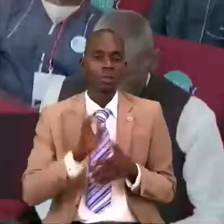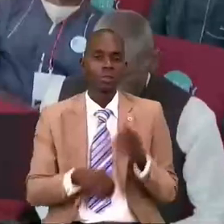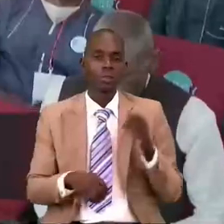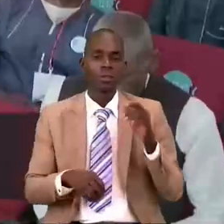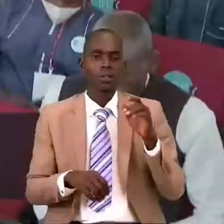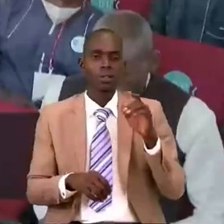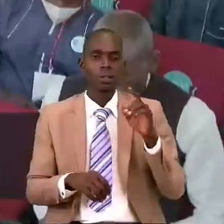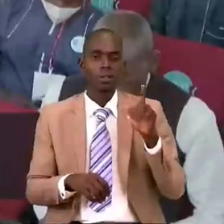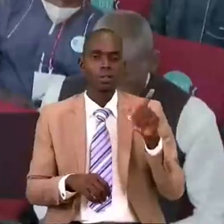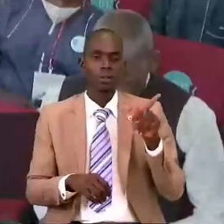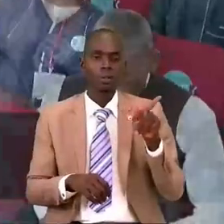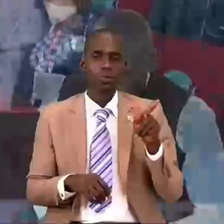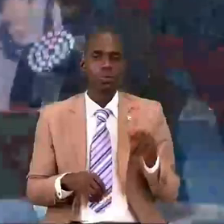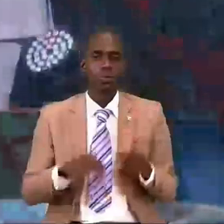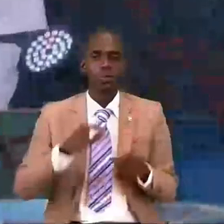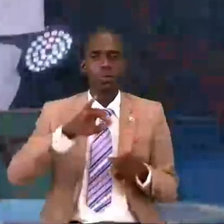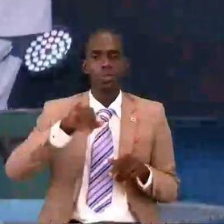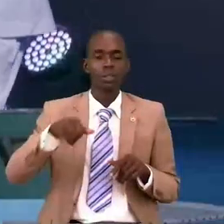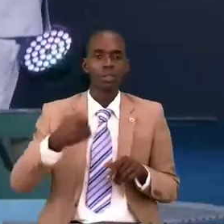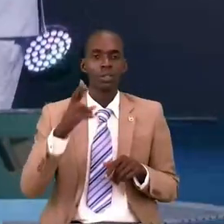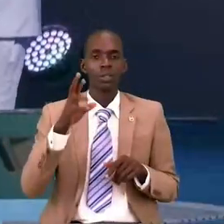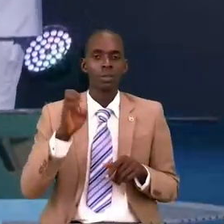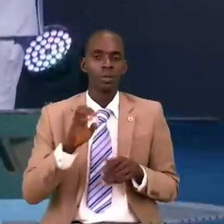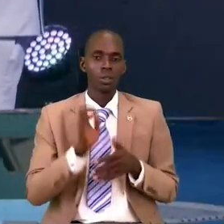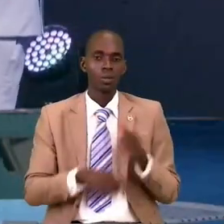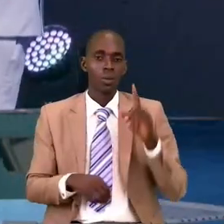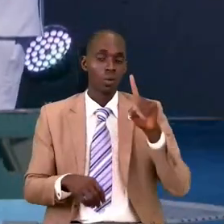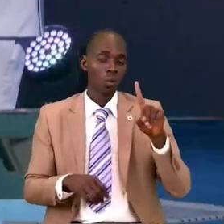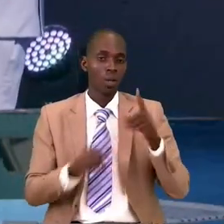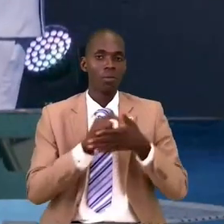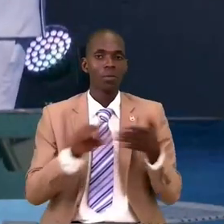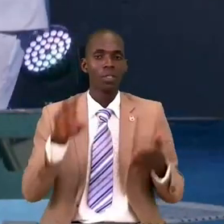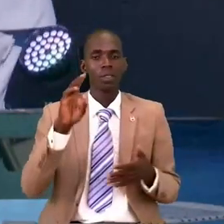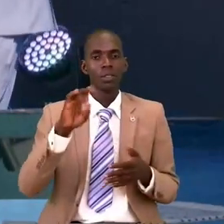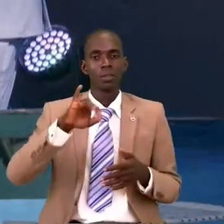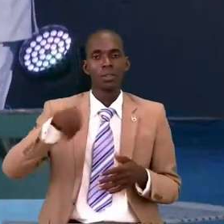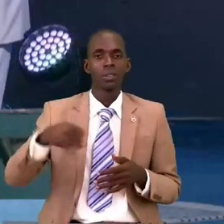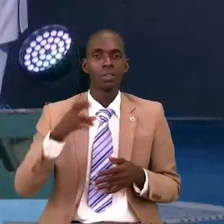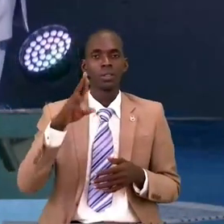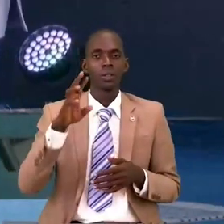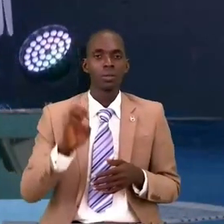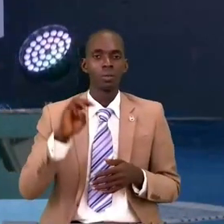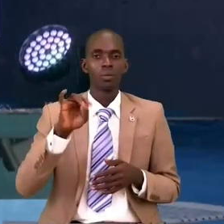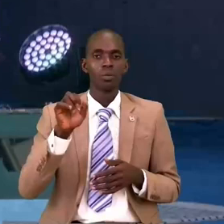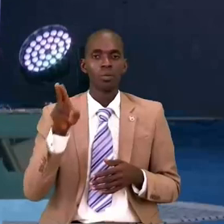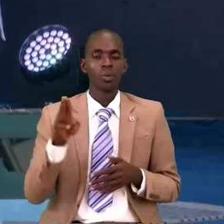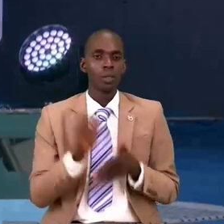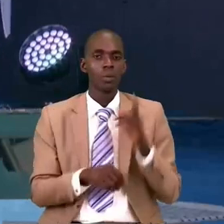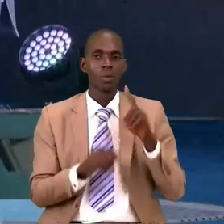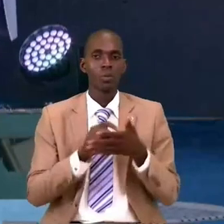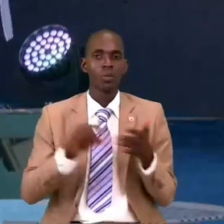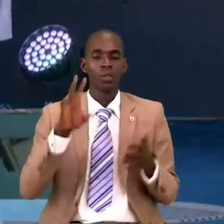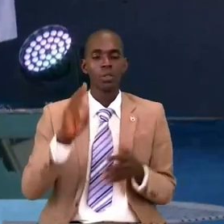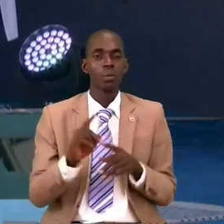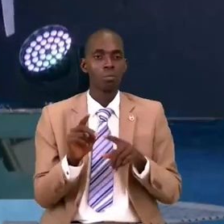verset 7. Il dit, et l'Éternel me dit, ne dis pas. Est-ce